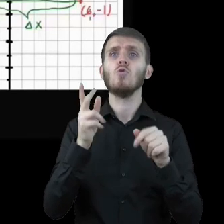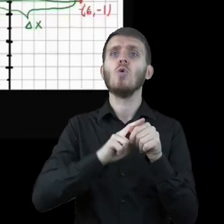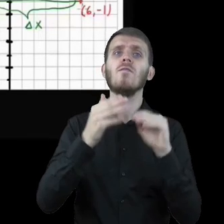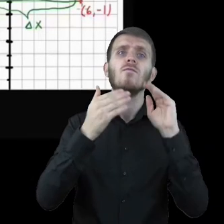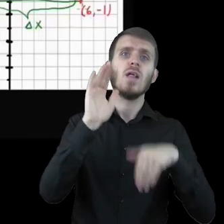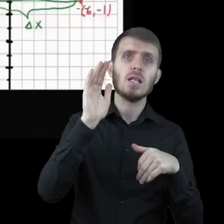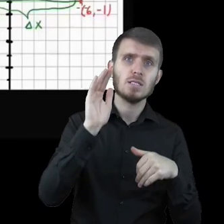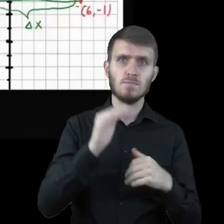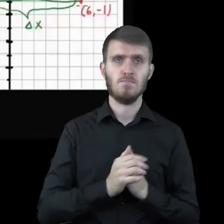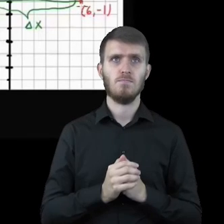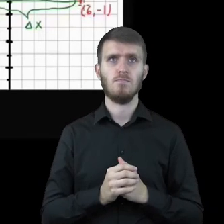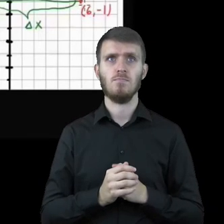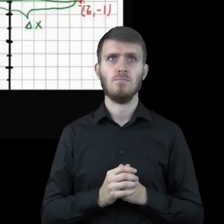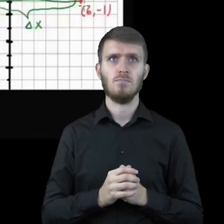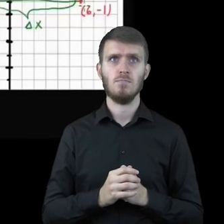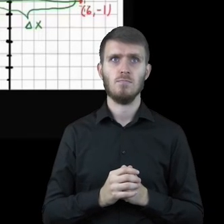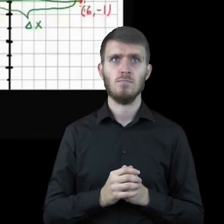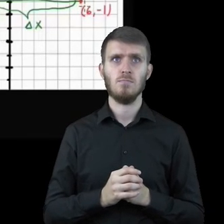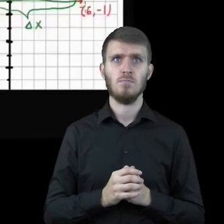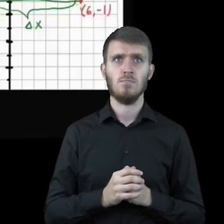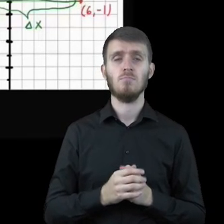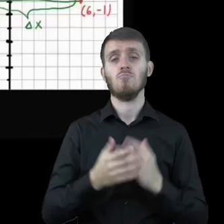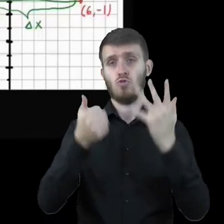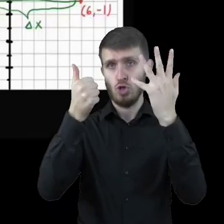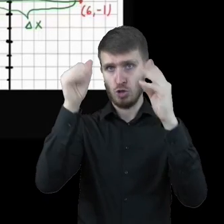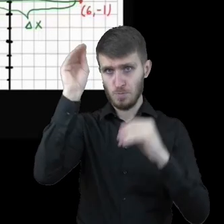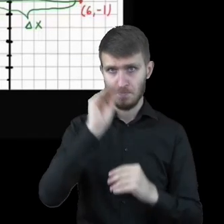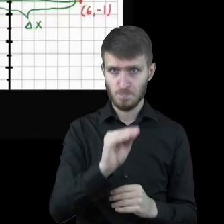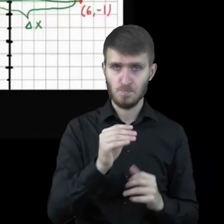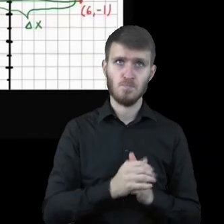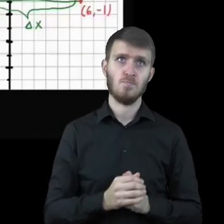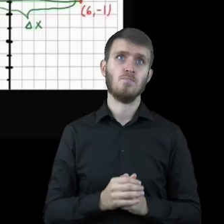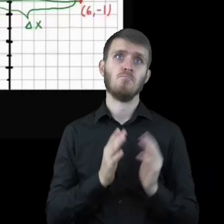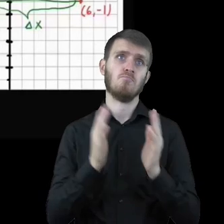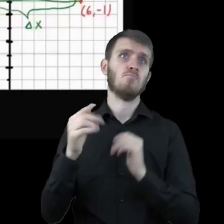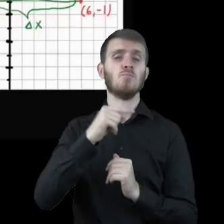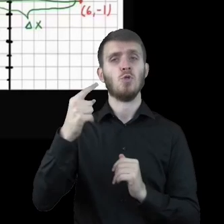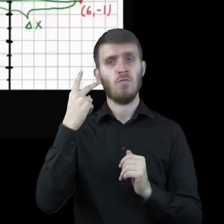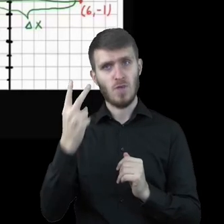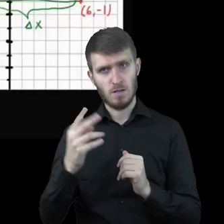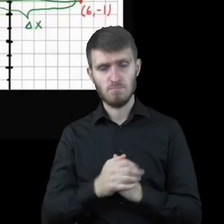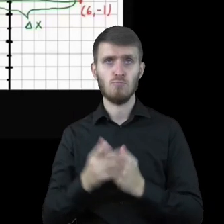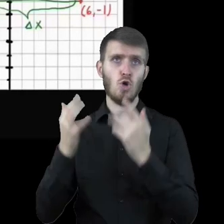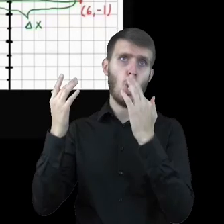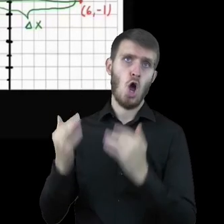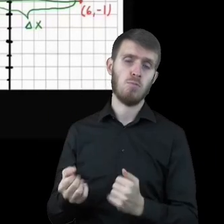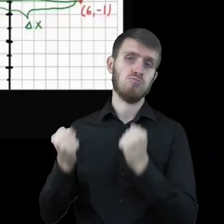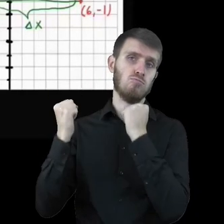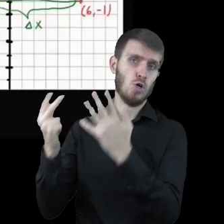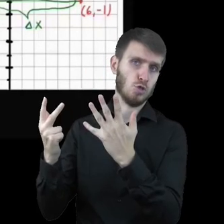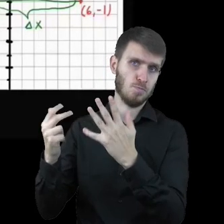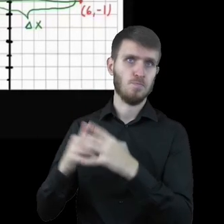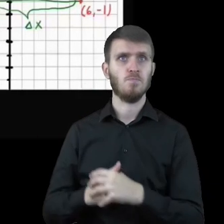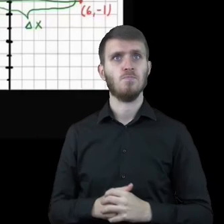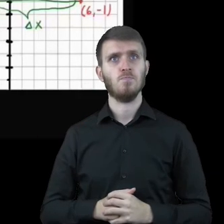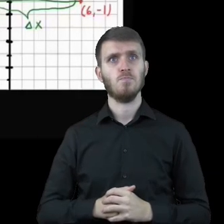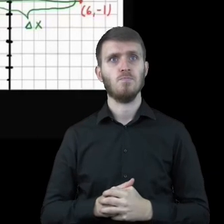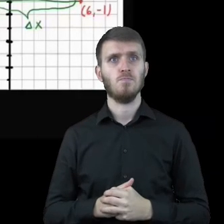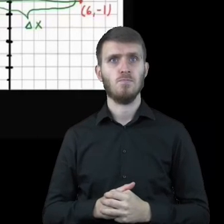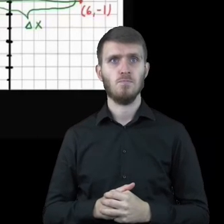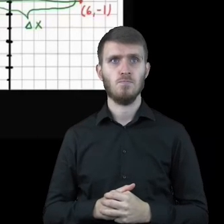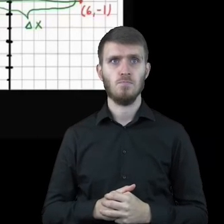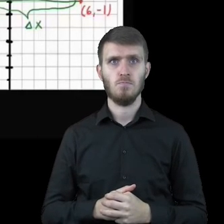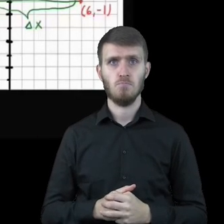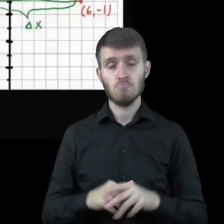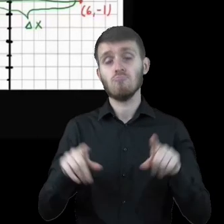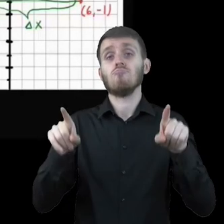jest 6 minus, minus 2, czyli 8.